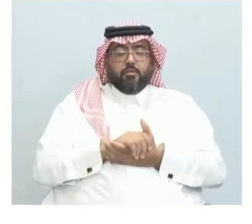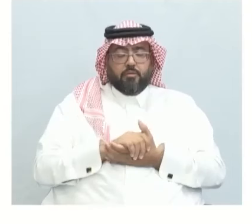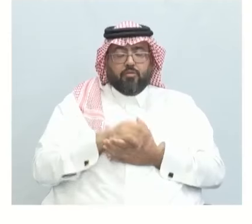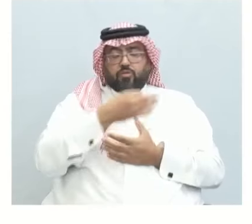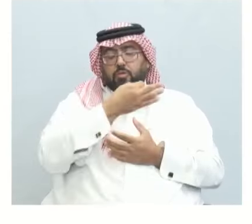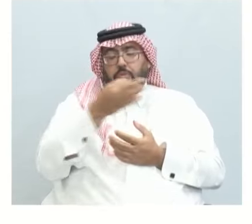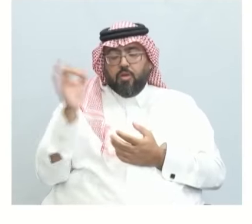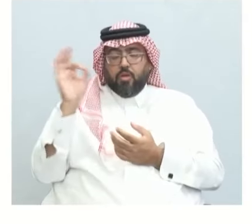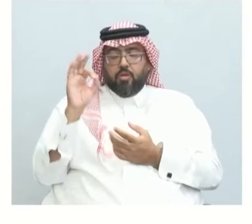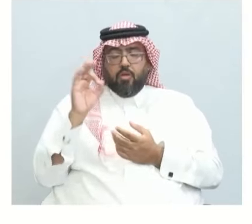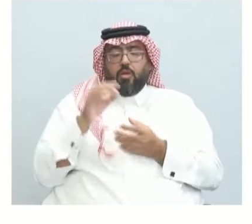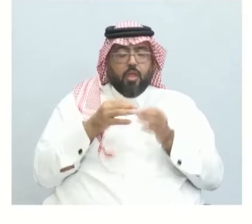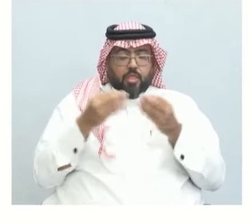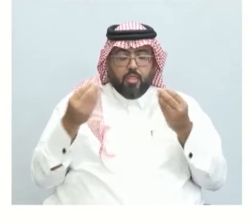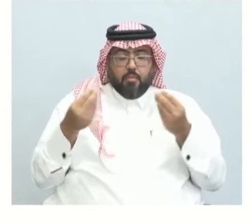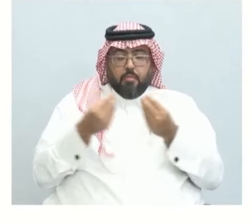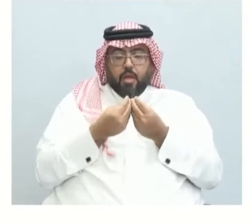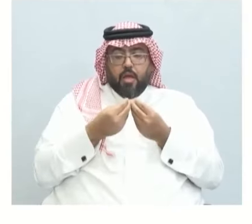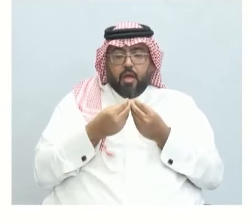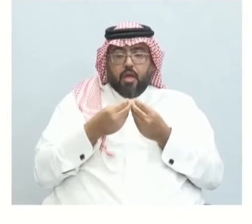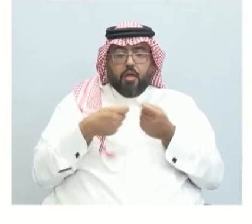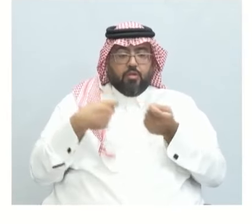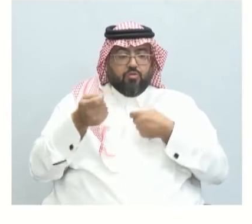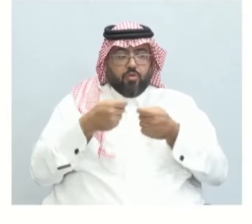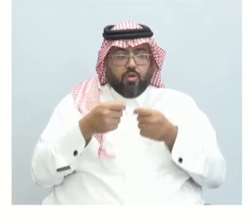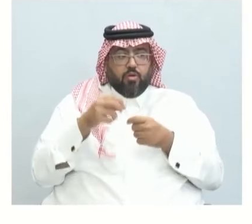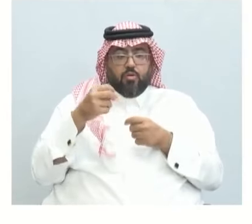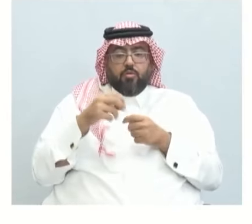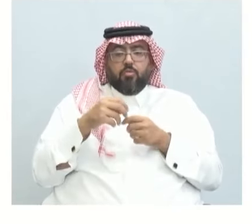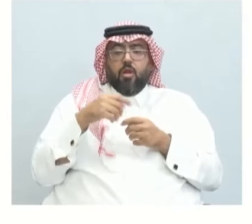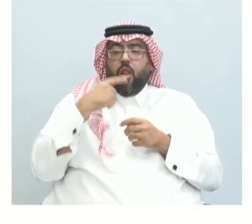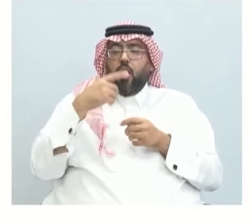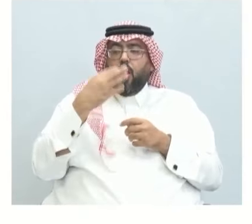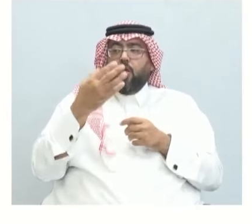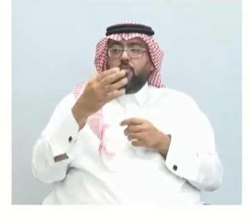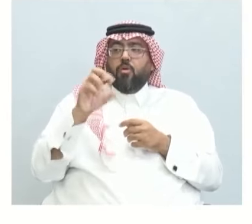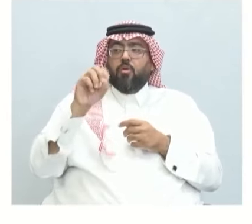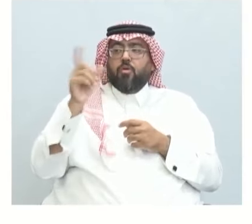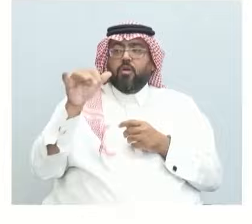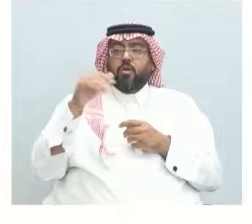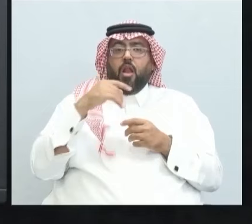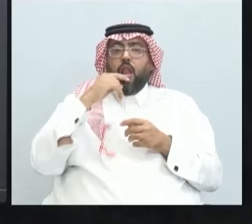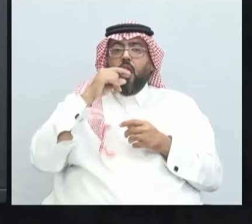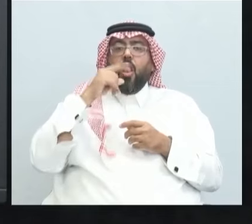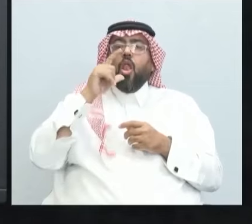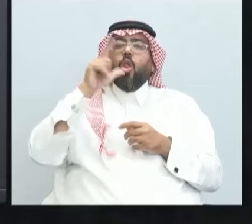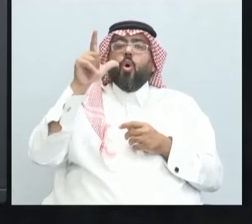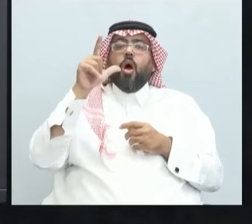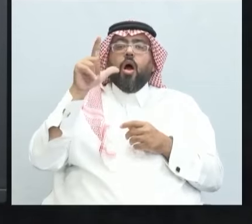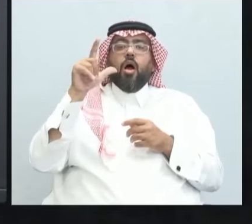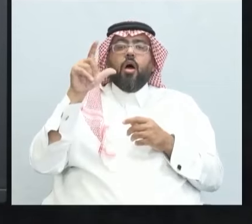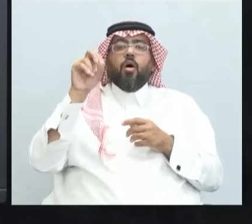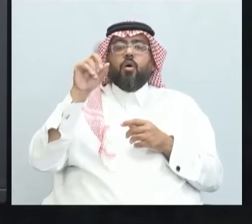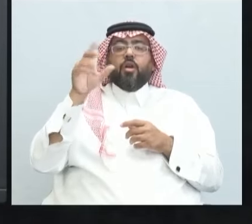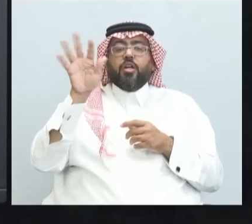الجميع يتعاملون مع تجار قريش ويتخطف بلهجه قريش اذا اصبح هنا كانها وحده اللغه